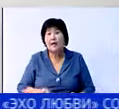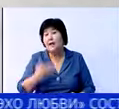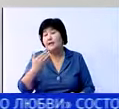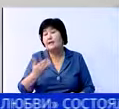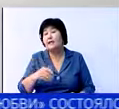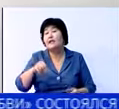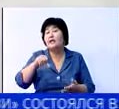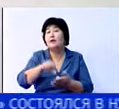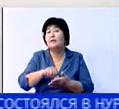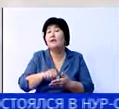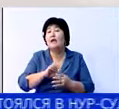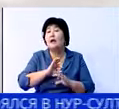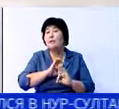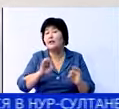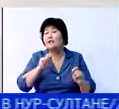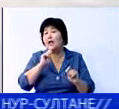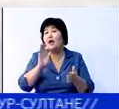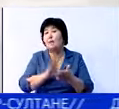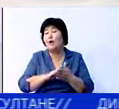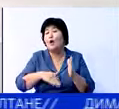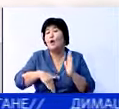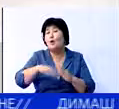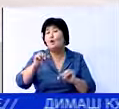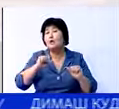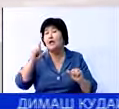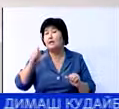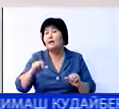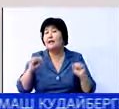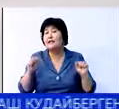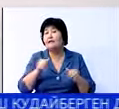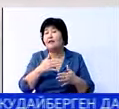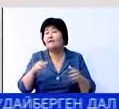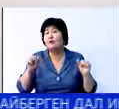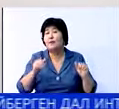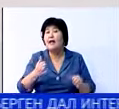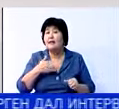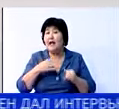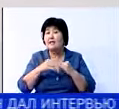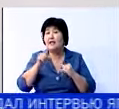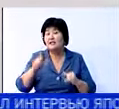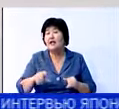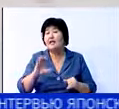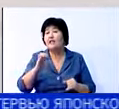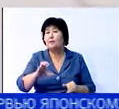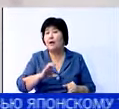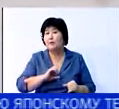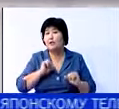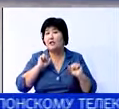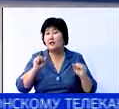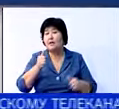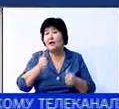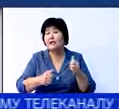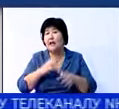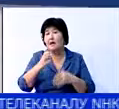Среди претендентов на престижную премию в номинации «Лучший спортсмен по зимним видам спорта» наша землячка, серебряный призер чемпионата мира